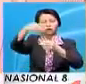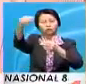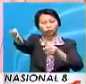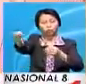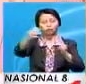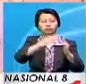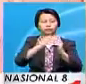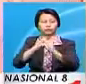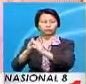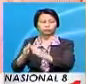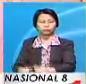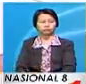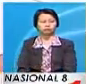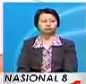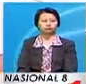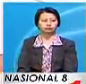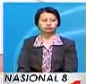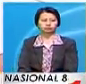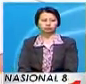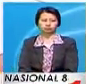bandar.